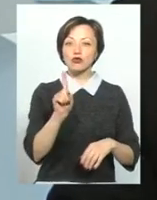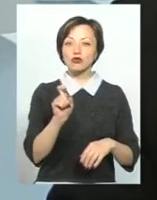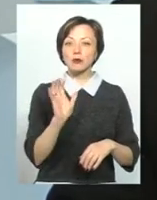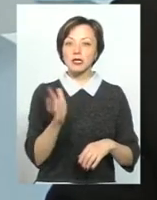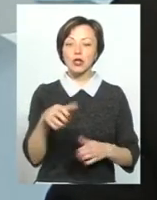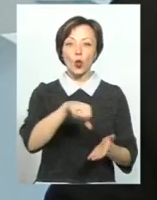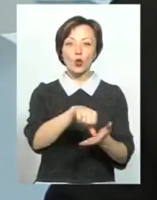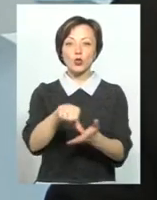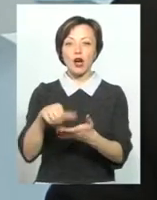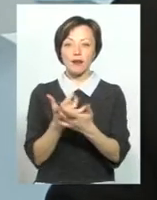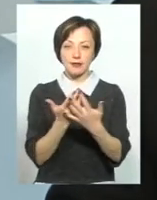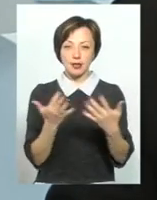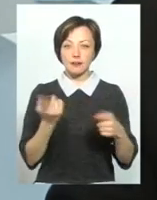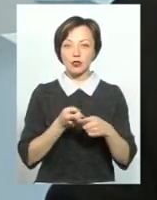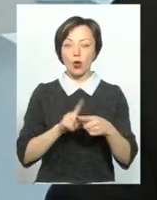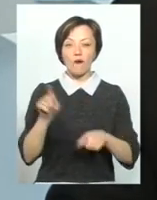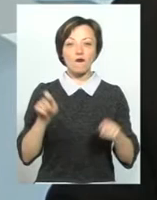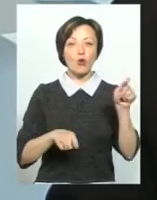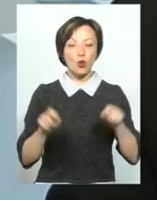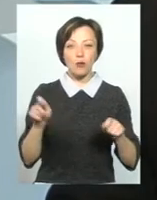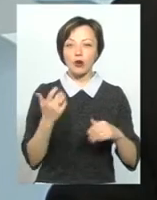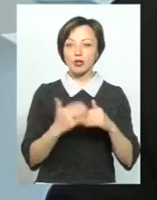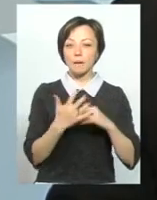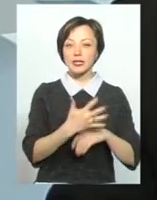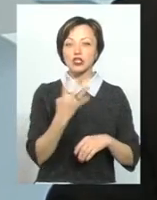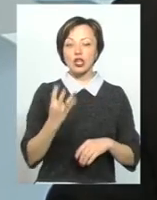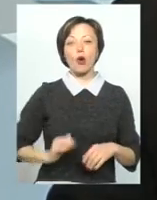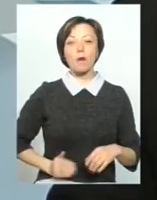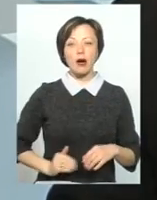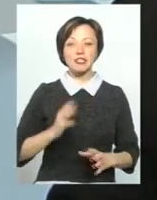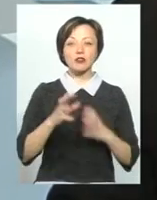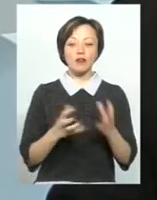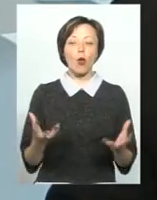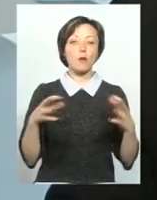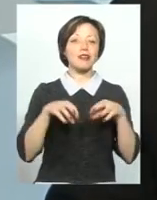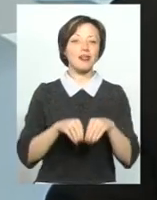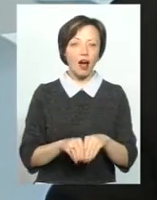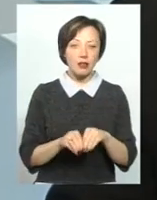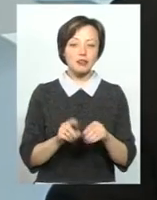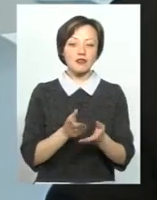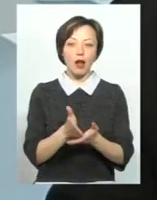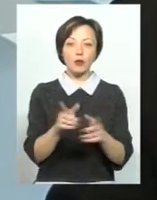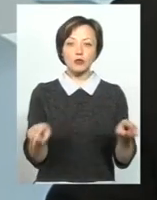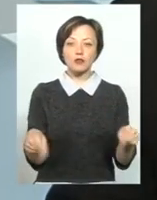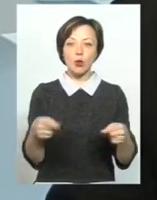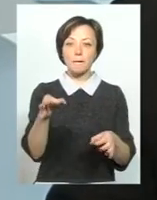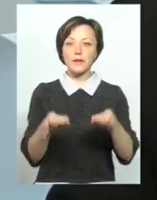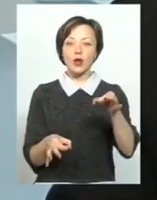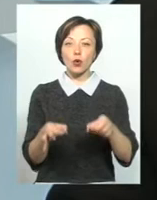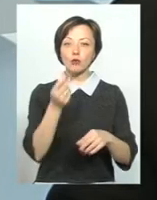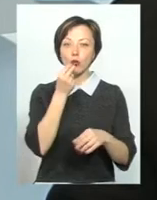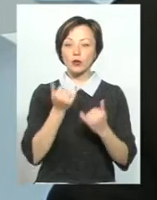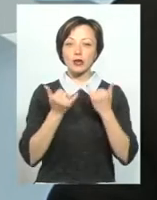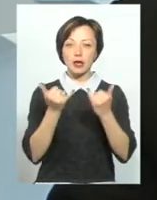1150 учасників цього форуму, і вже 54 компанії світових об'єдналися в напрямку створення природних продуктів